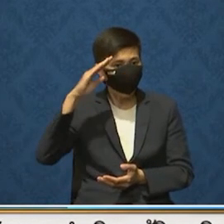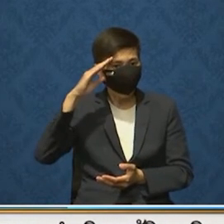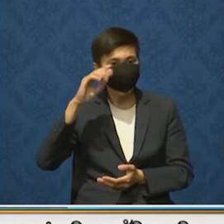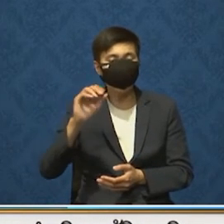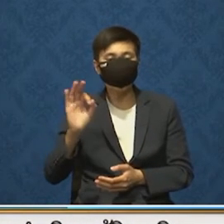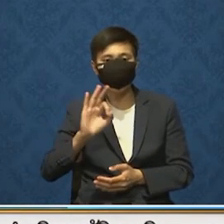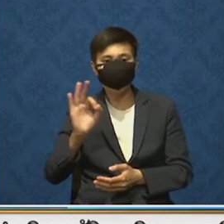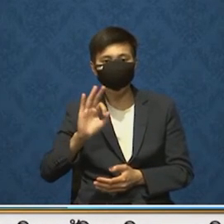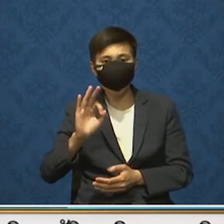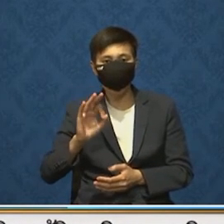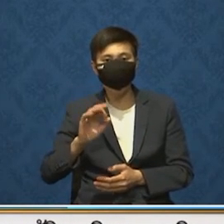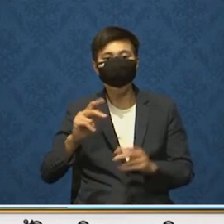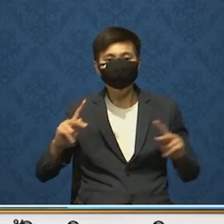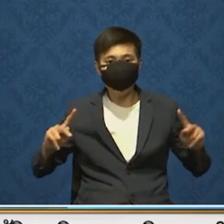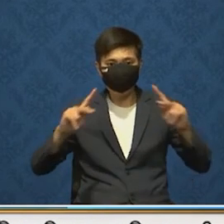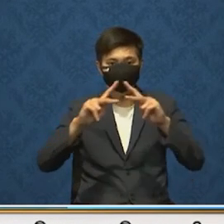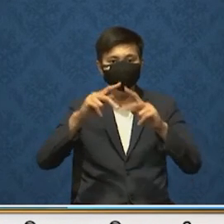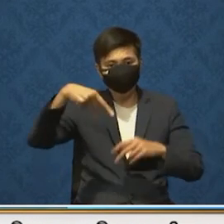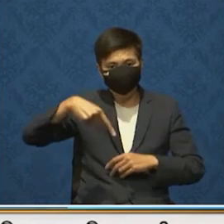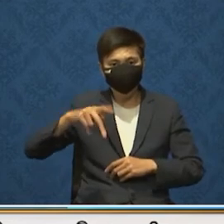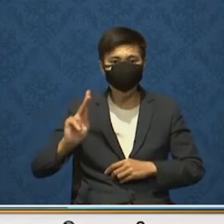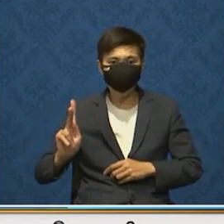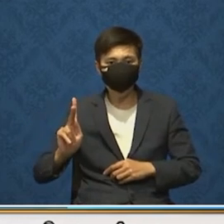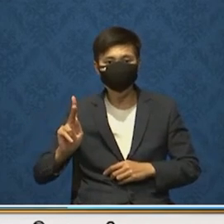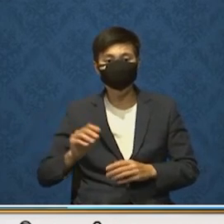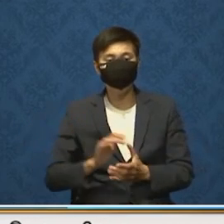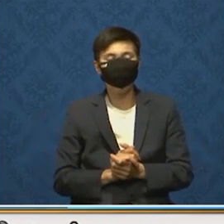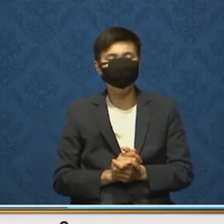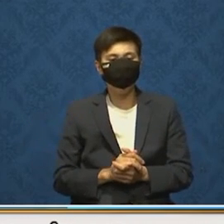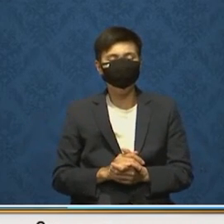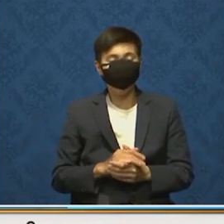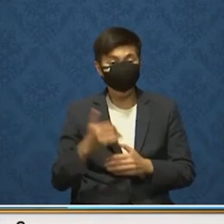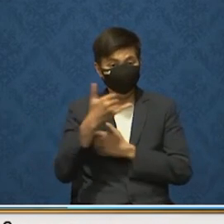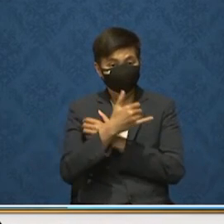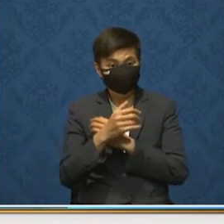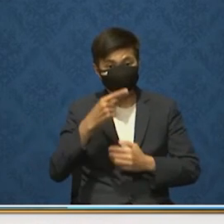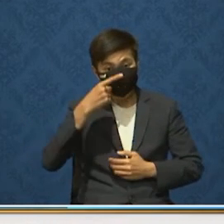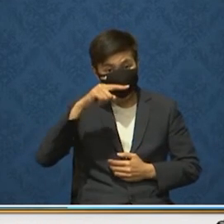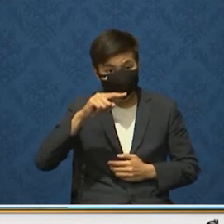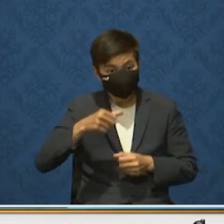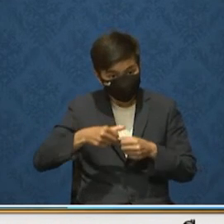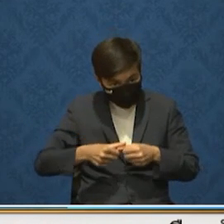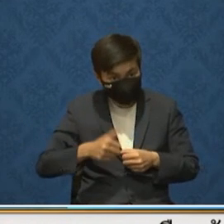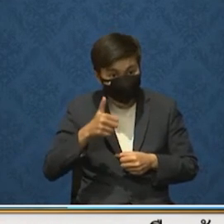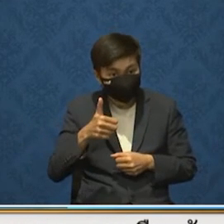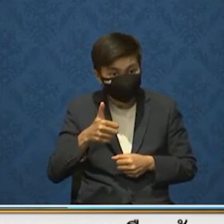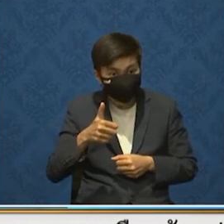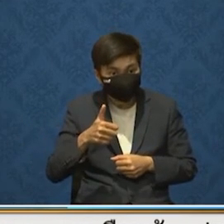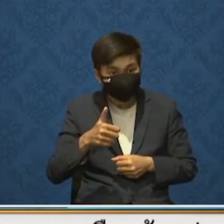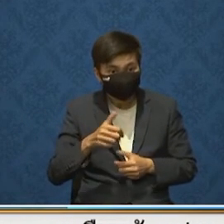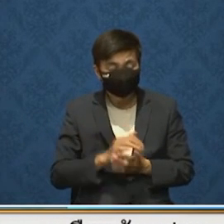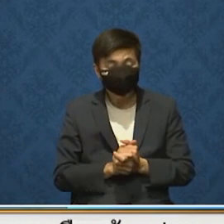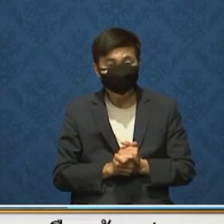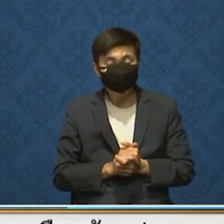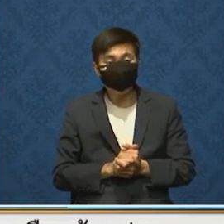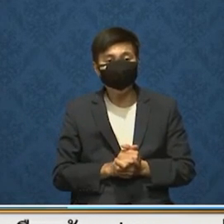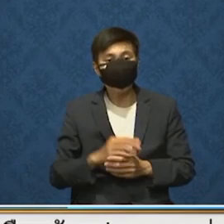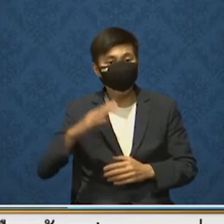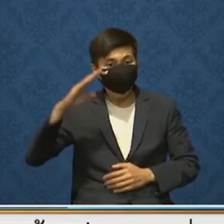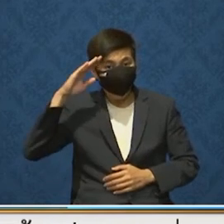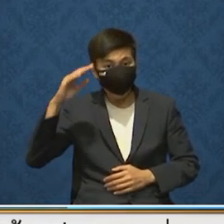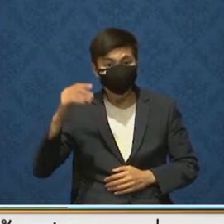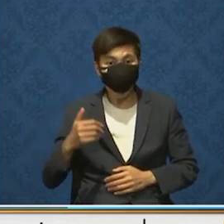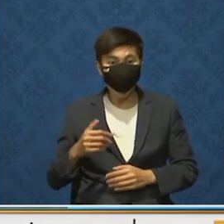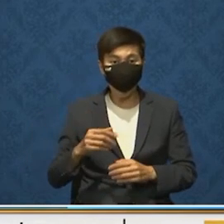์เป็ไครับ ประเทศนี้มจะอยู่ได้นะครับ ทหารเองบไปขนาดนั้นนะครั